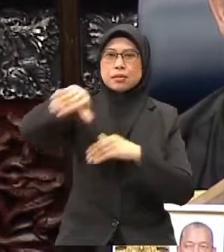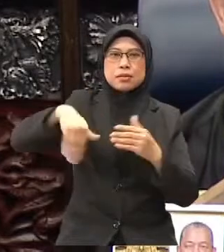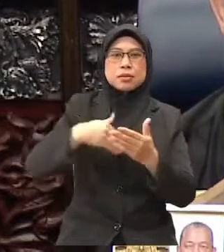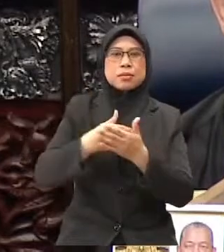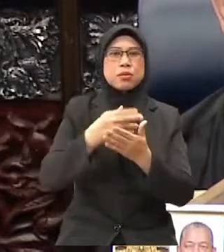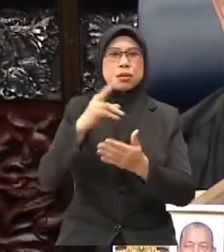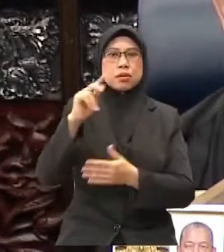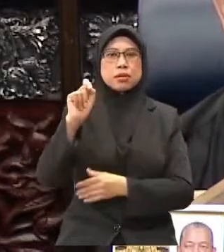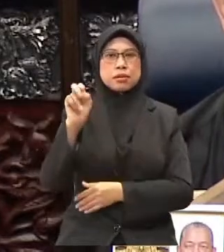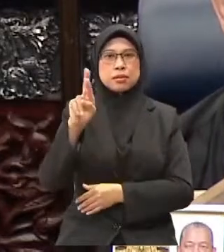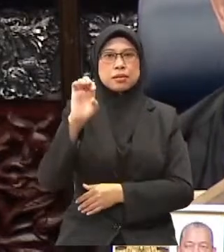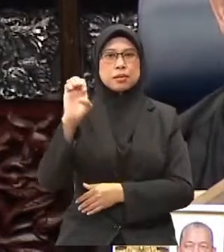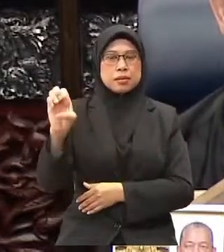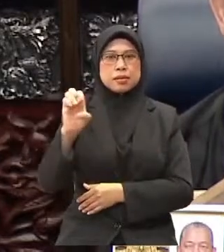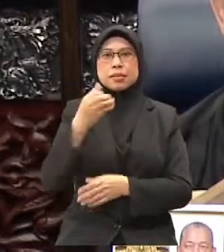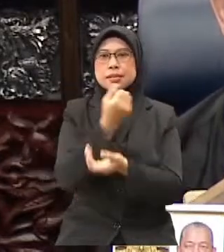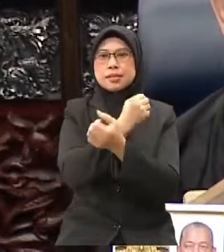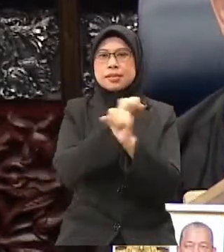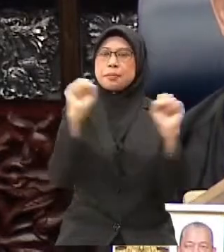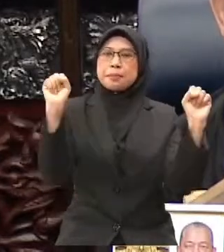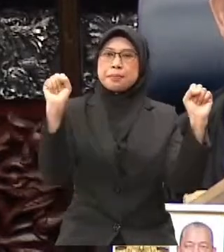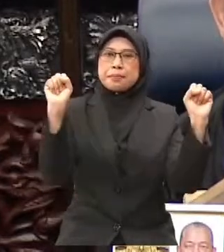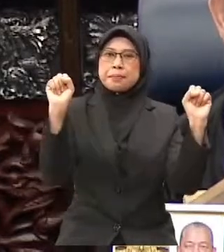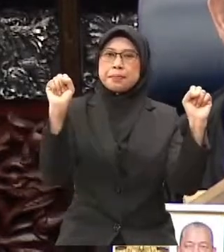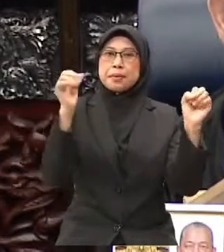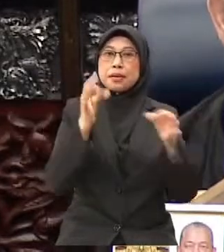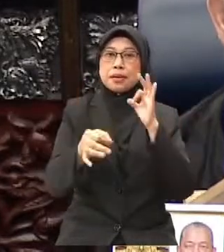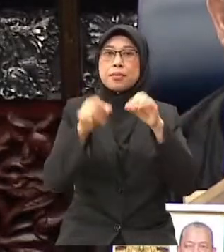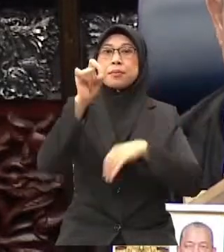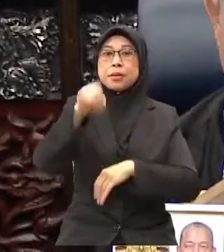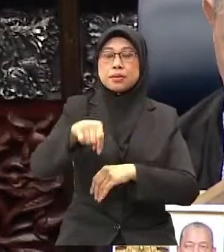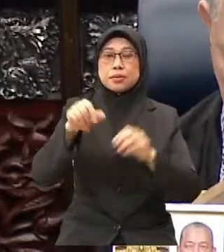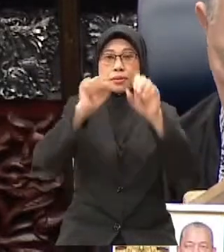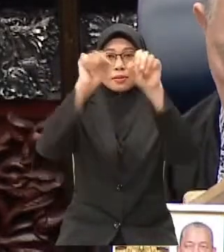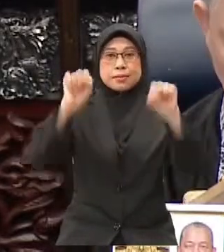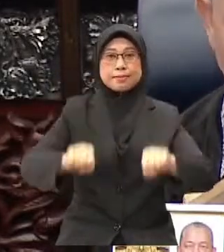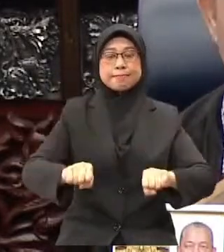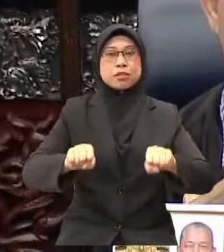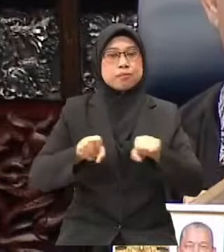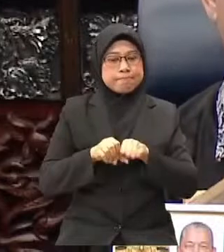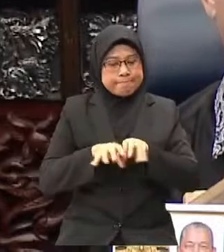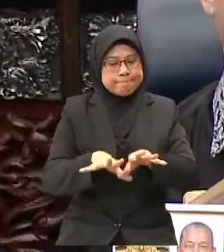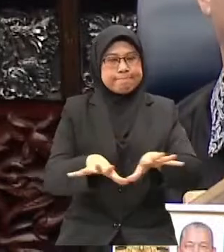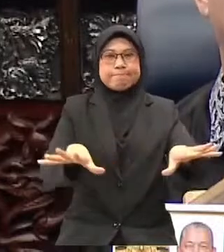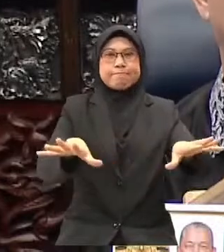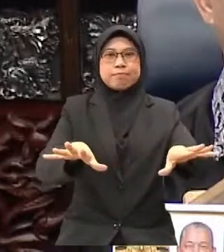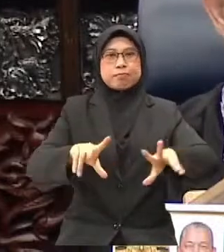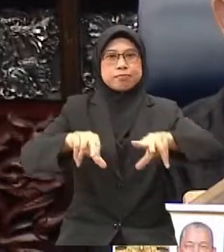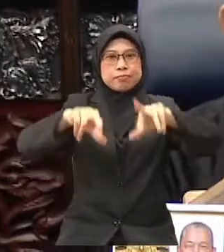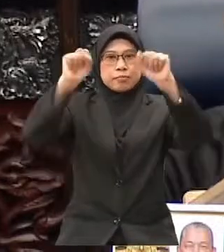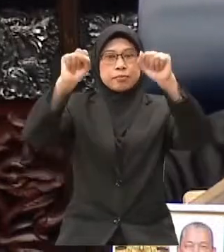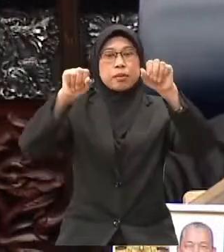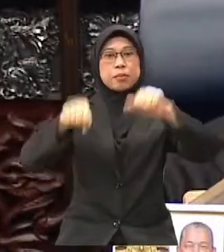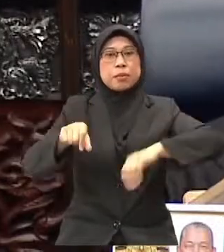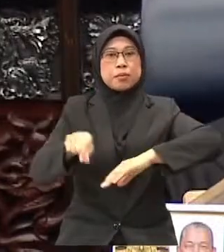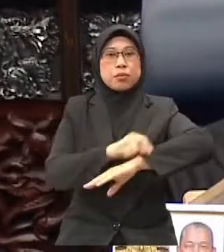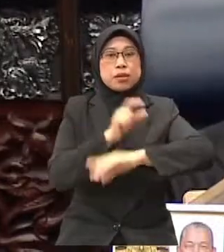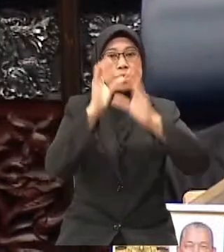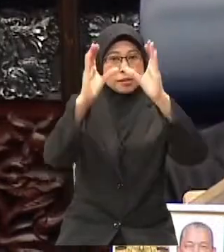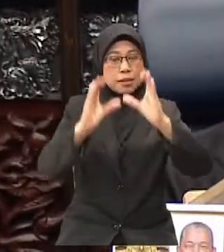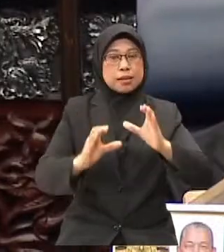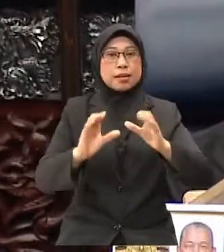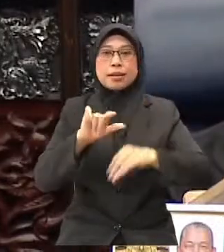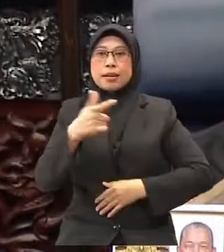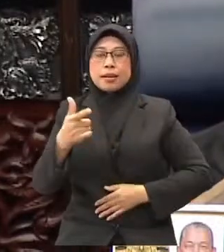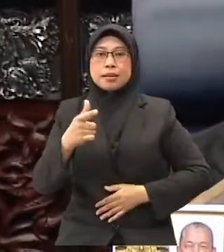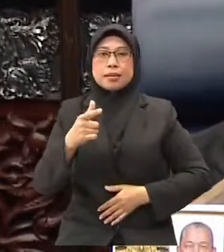gentri di setiap stesen akan siap sekiranya perlu sistem ini akan terus diperkembangkan dengan membolehkan penggunaan mod pembayaran yang